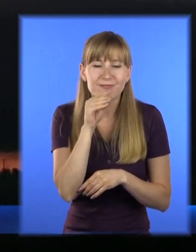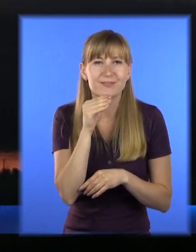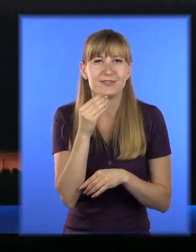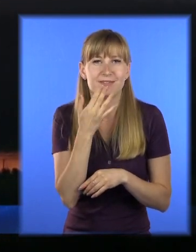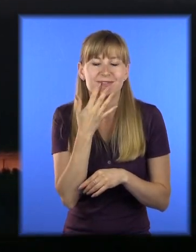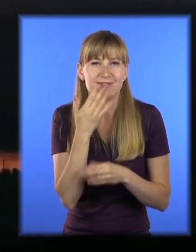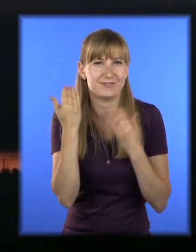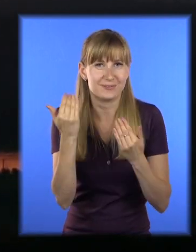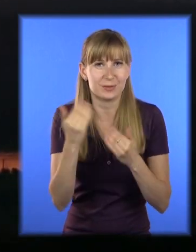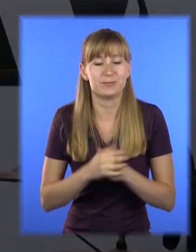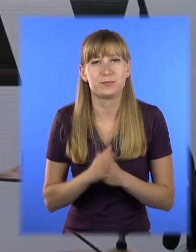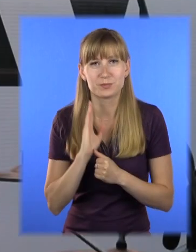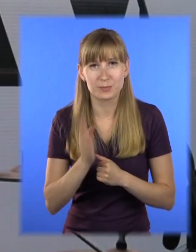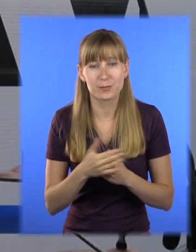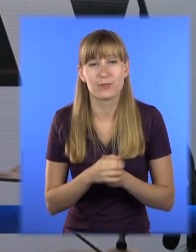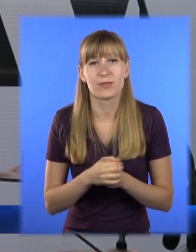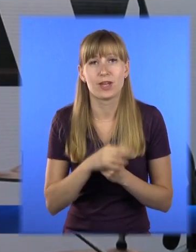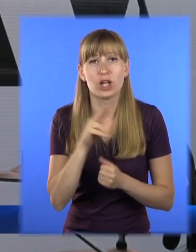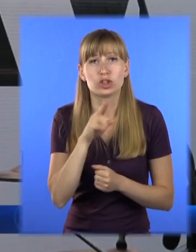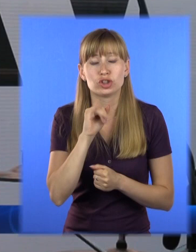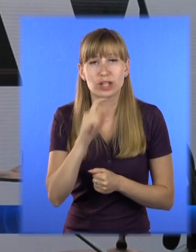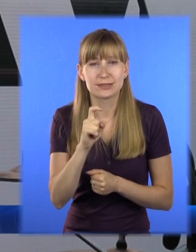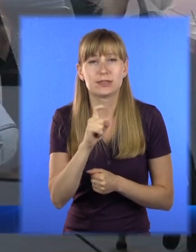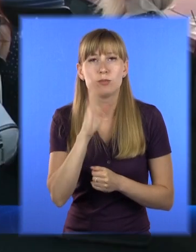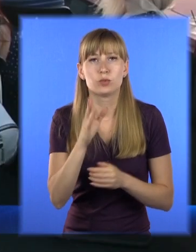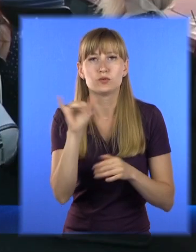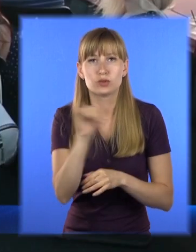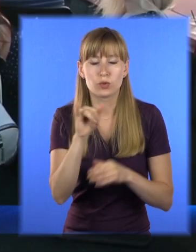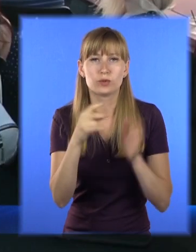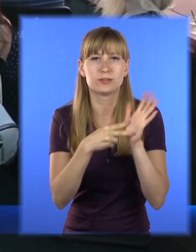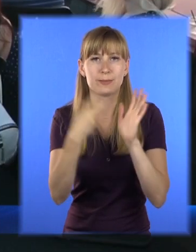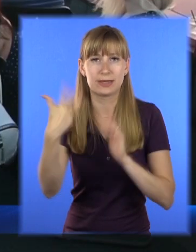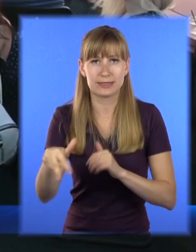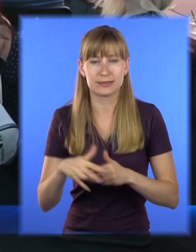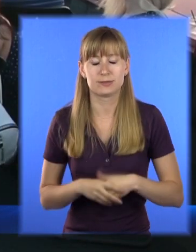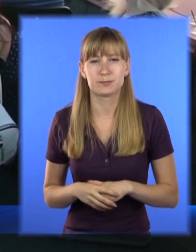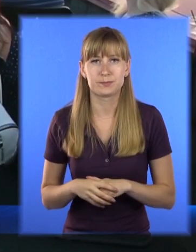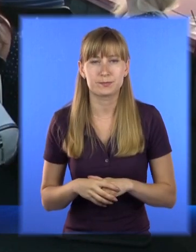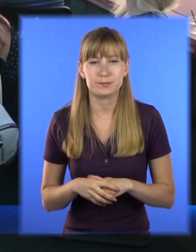New School Hip Hop з нігерійським корінням. Джаз на даху розпочнеться вже у суботу о